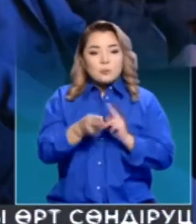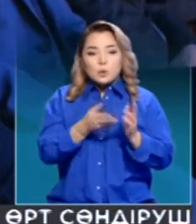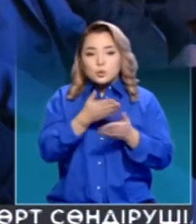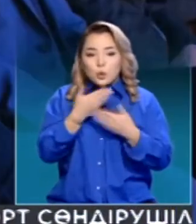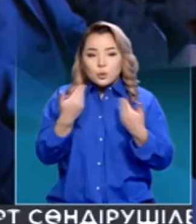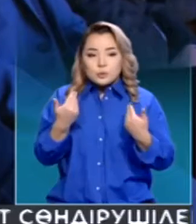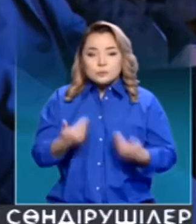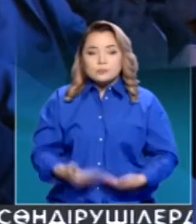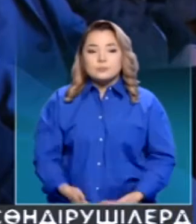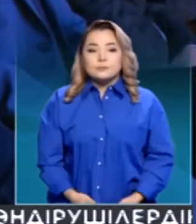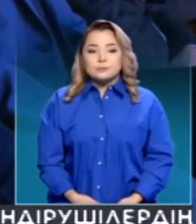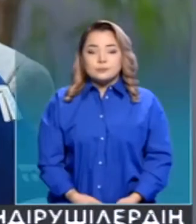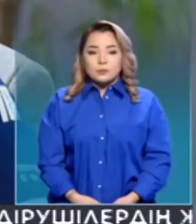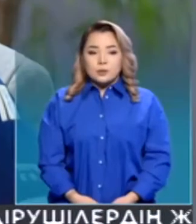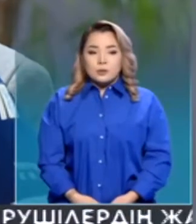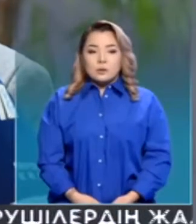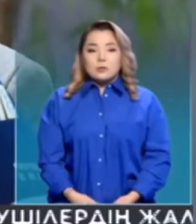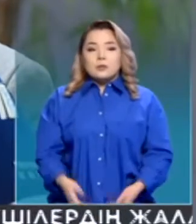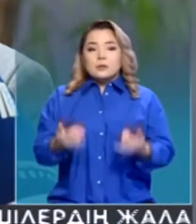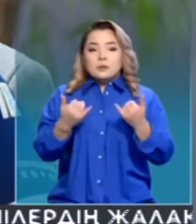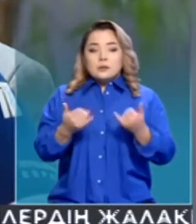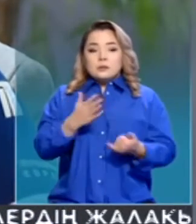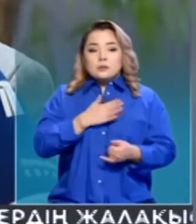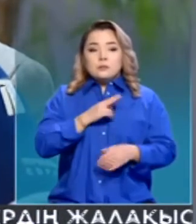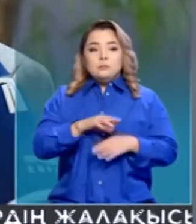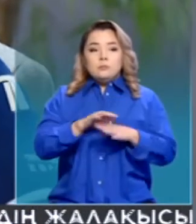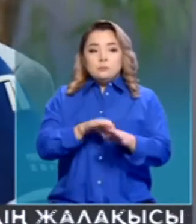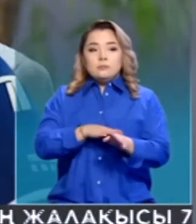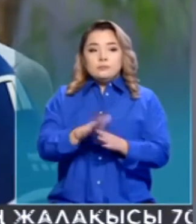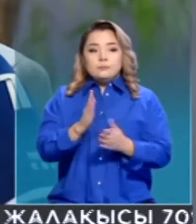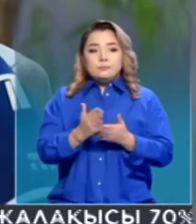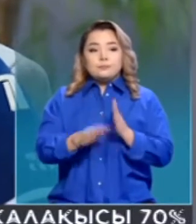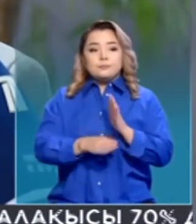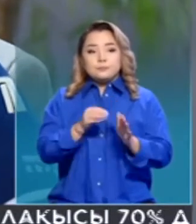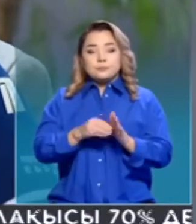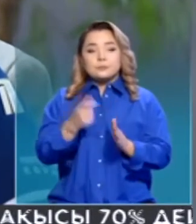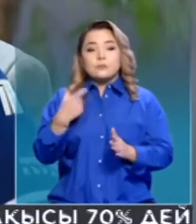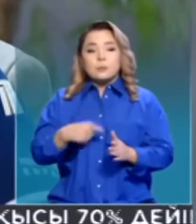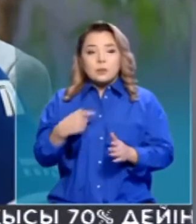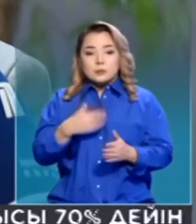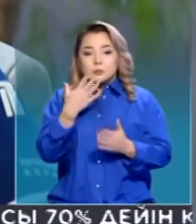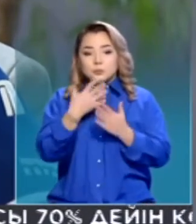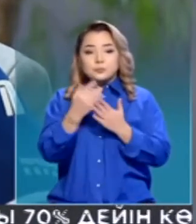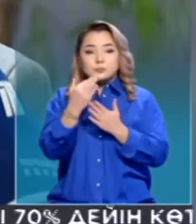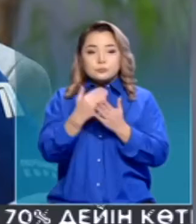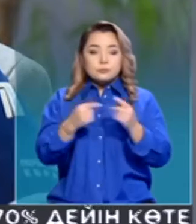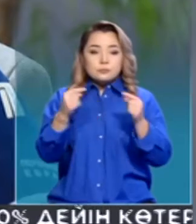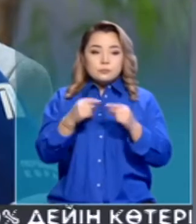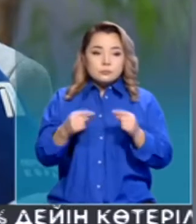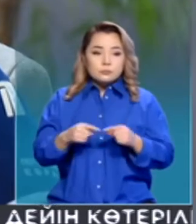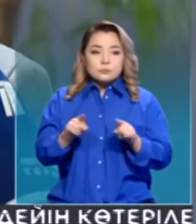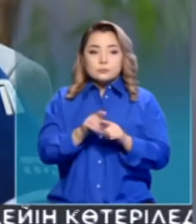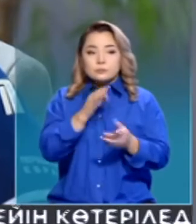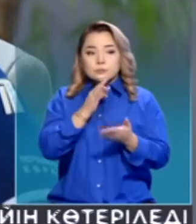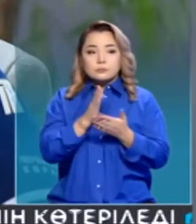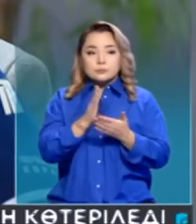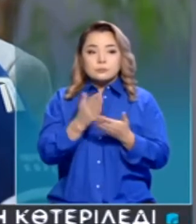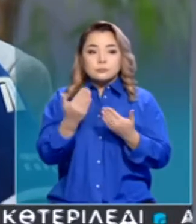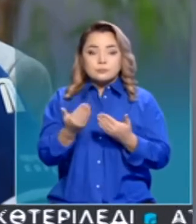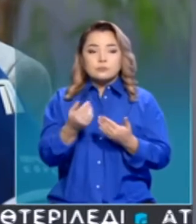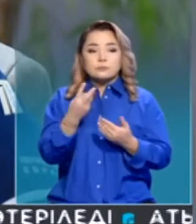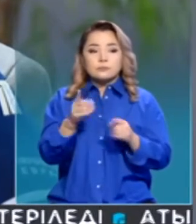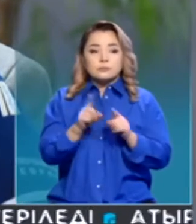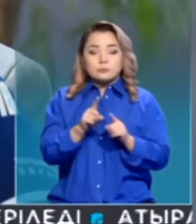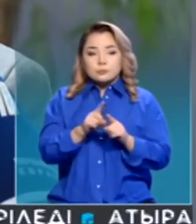түспеген. Қазір тізіммен жұмыс жүргізіліп жатыр. Сайлаушылар өздерін тізімде нақтылап жатыр. Оның сыртында